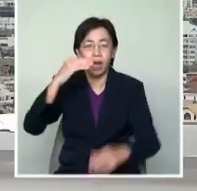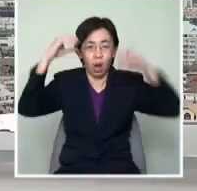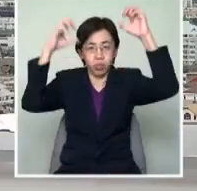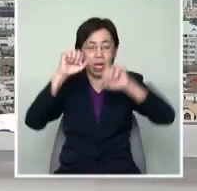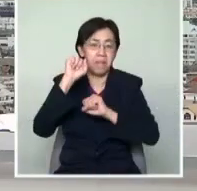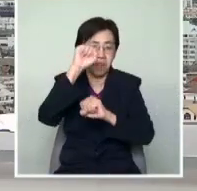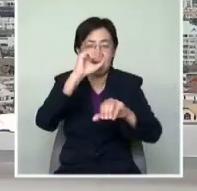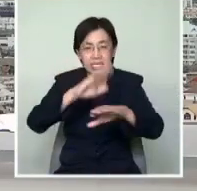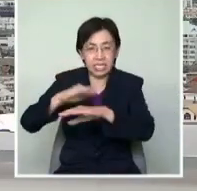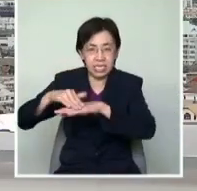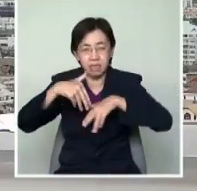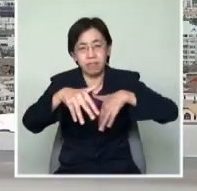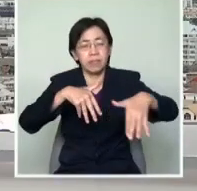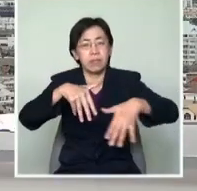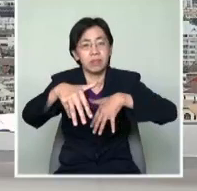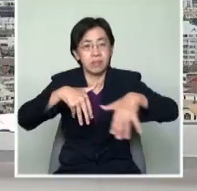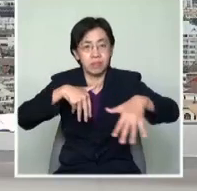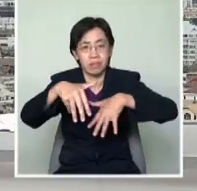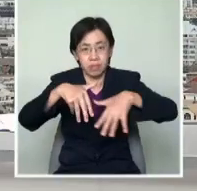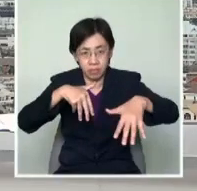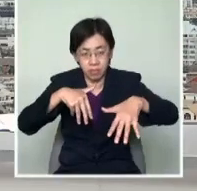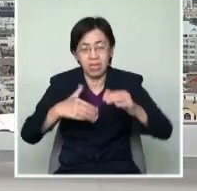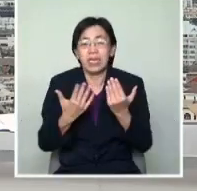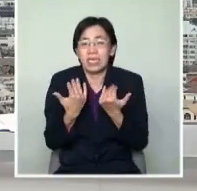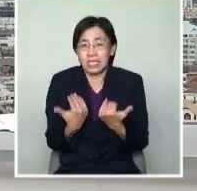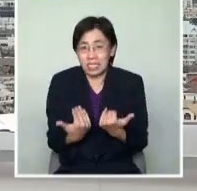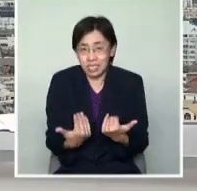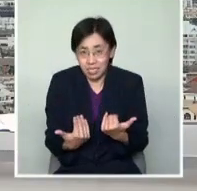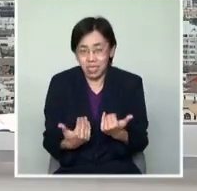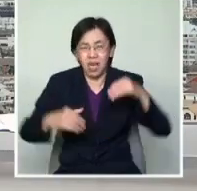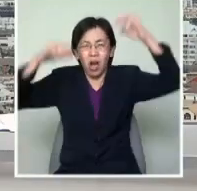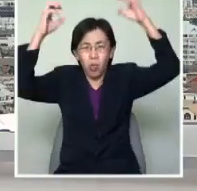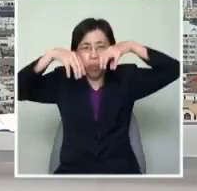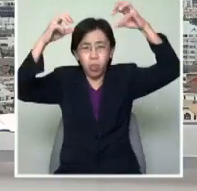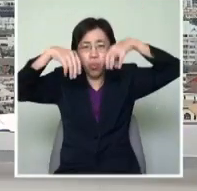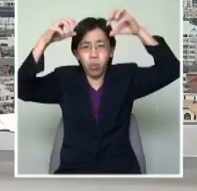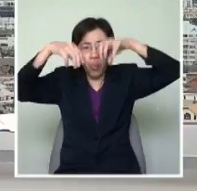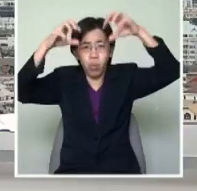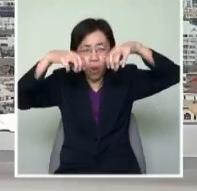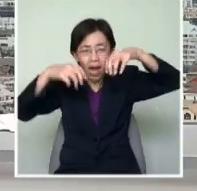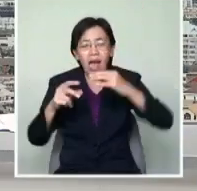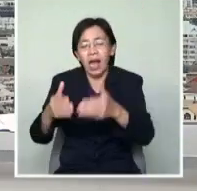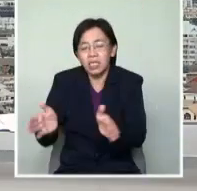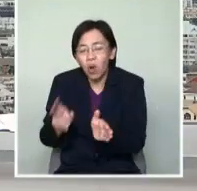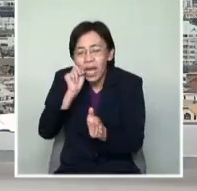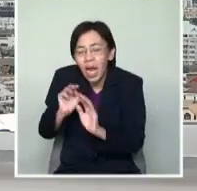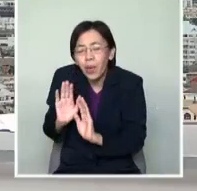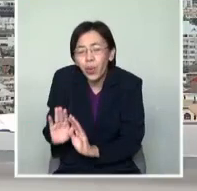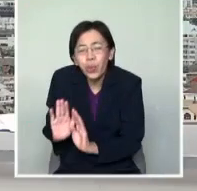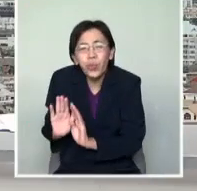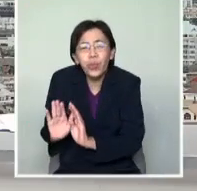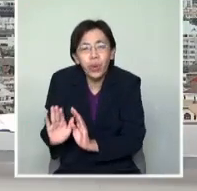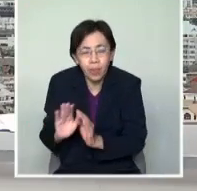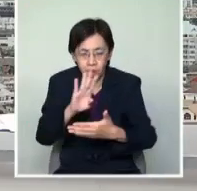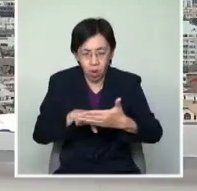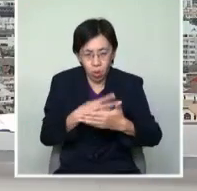คำเตือนบรรดาพี่น้องประชาชนค่ะว่าในช่วงนี้พอมีราฝนตกลงมาเนี่ยให้รู้จักกักเก็บน้ำในขณะเดียวกันว